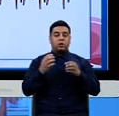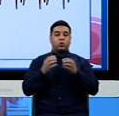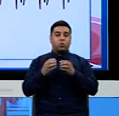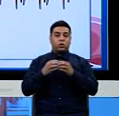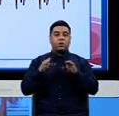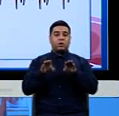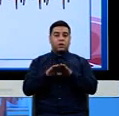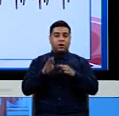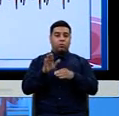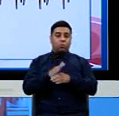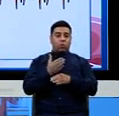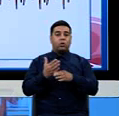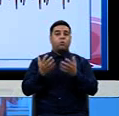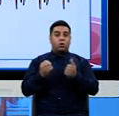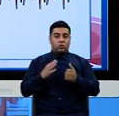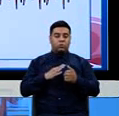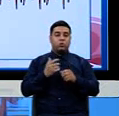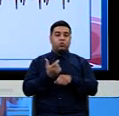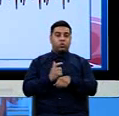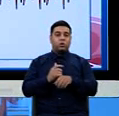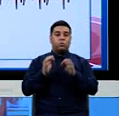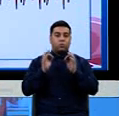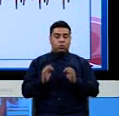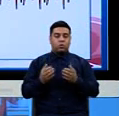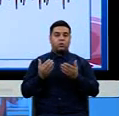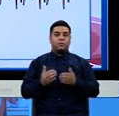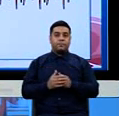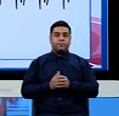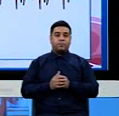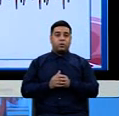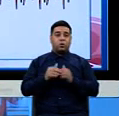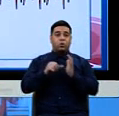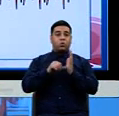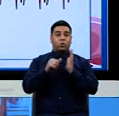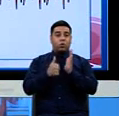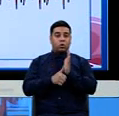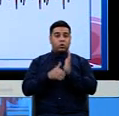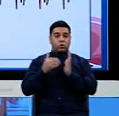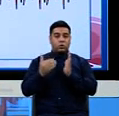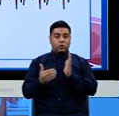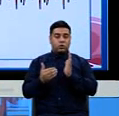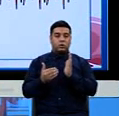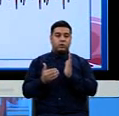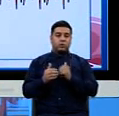teng taqsimladikmi? Juda to'g'ri. Teng taqsimladik. 16 sonini